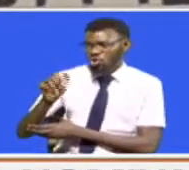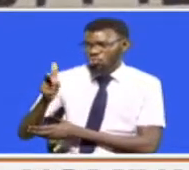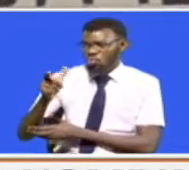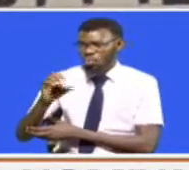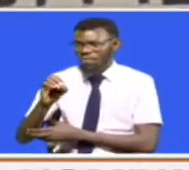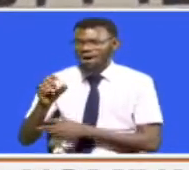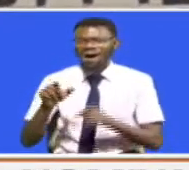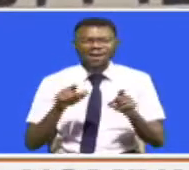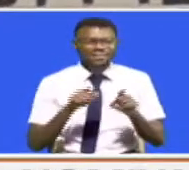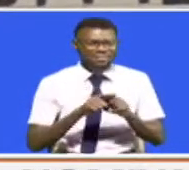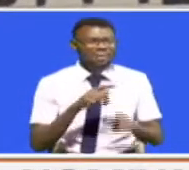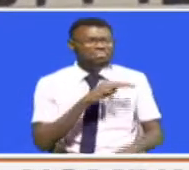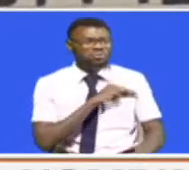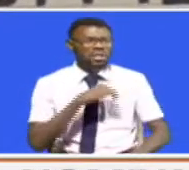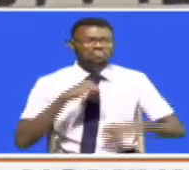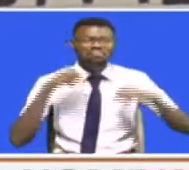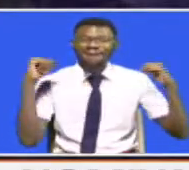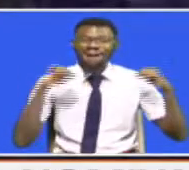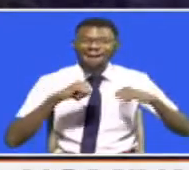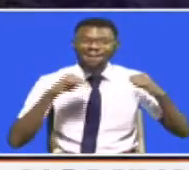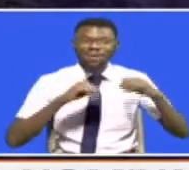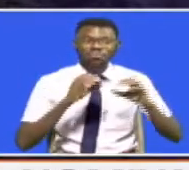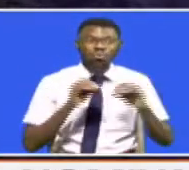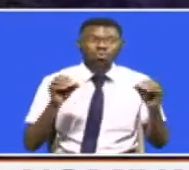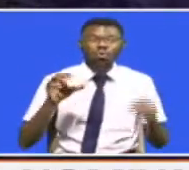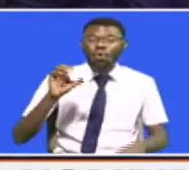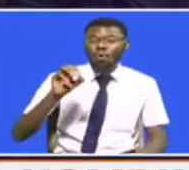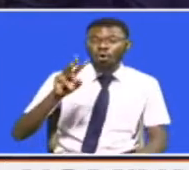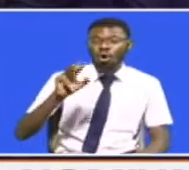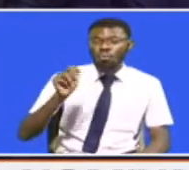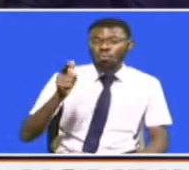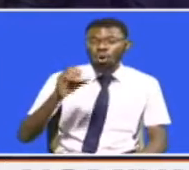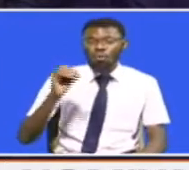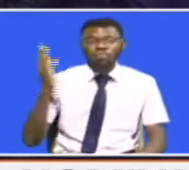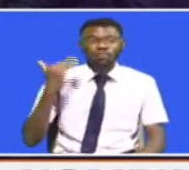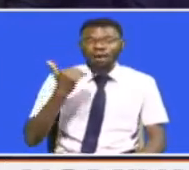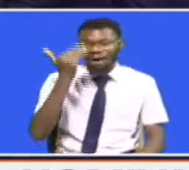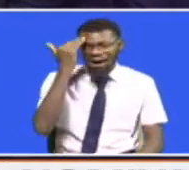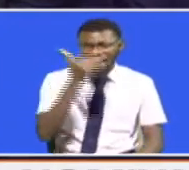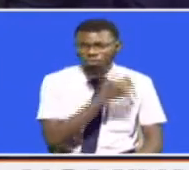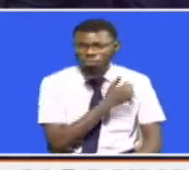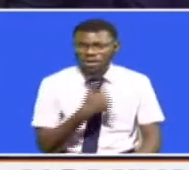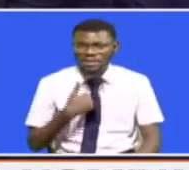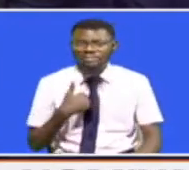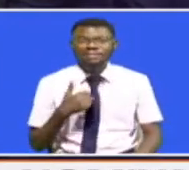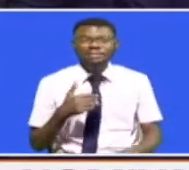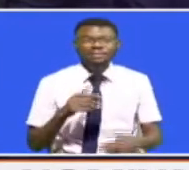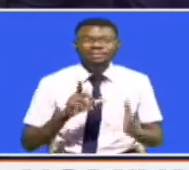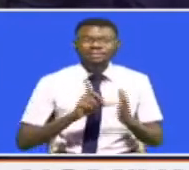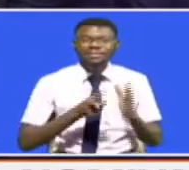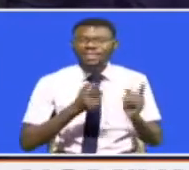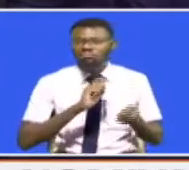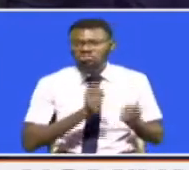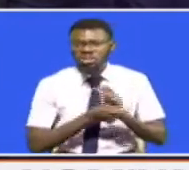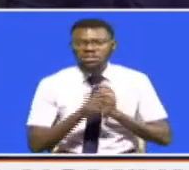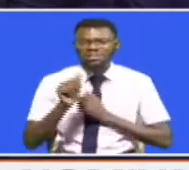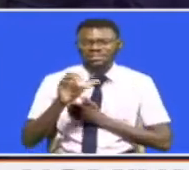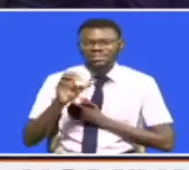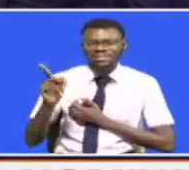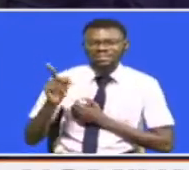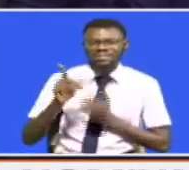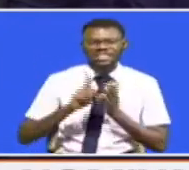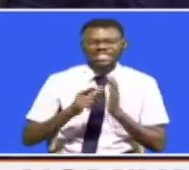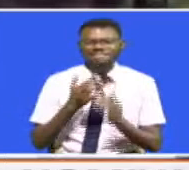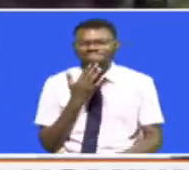ya wamishonari. Aliwahi kuwa Mkatoliki kabla ya kuwa Mwanglikana, ila yote hayakumponza roho na hivyo